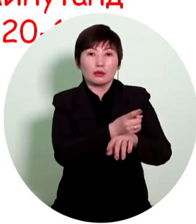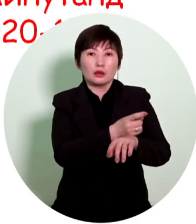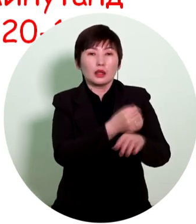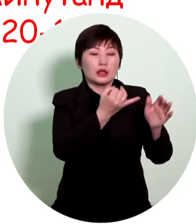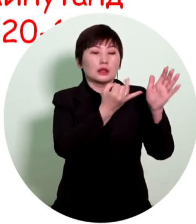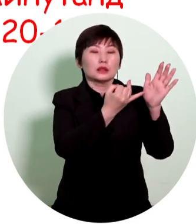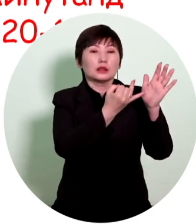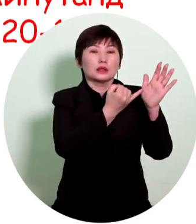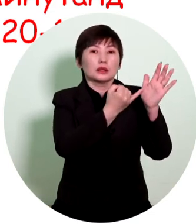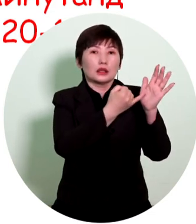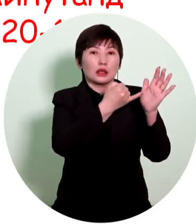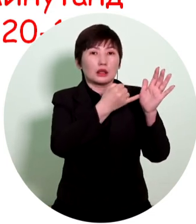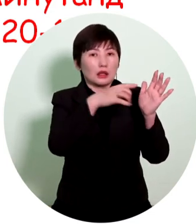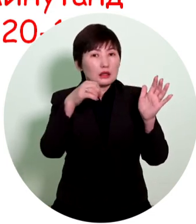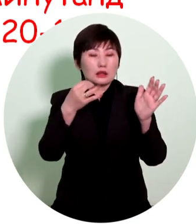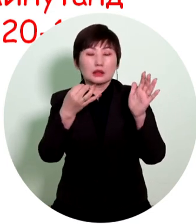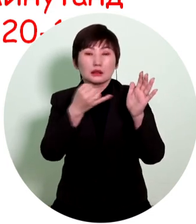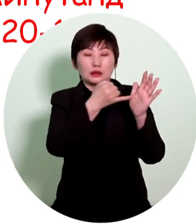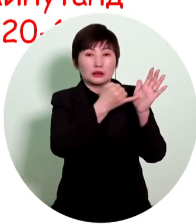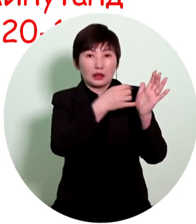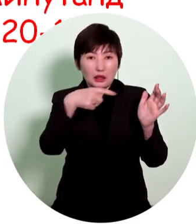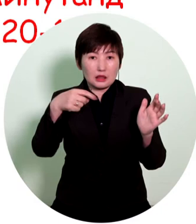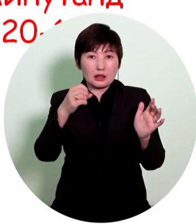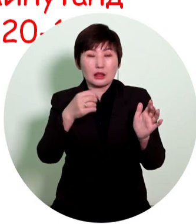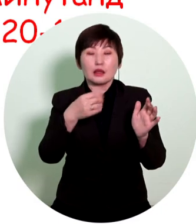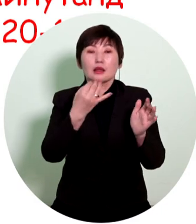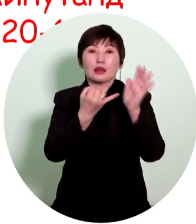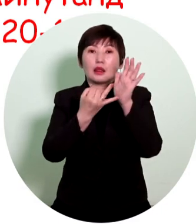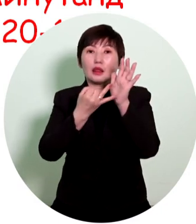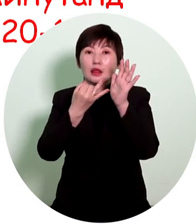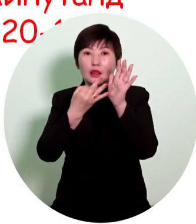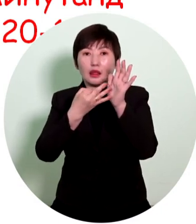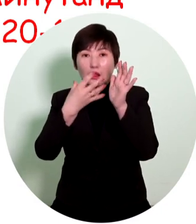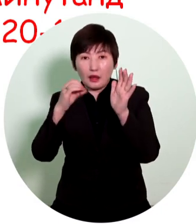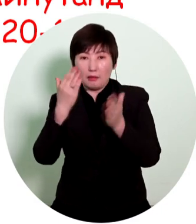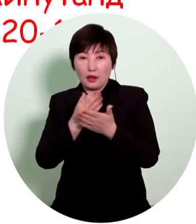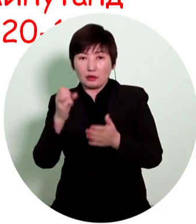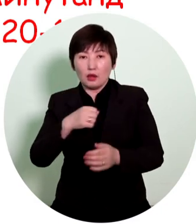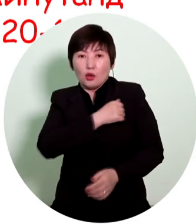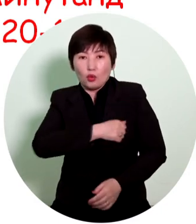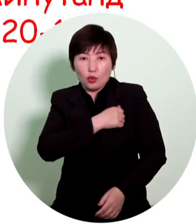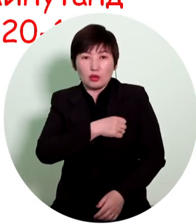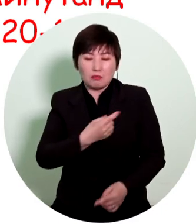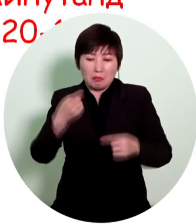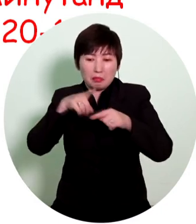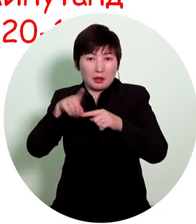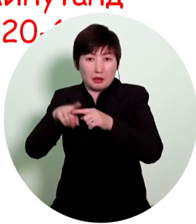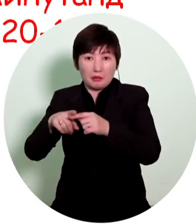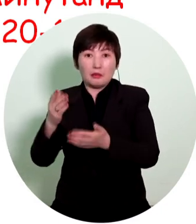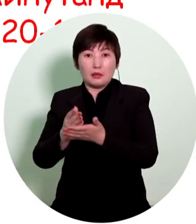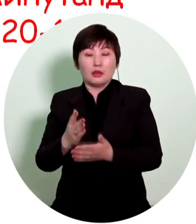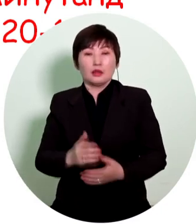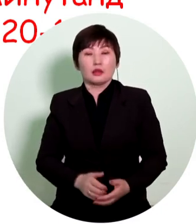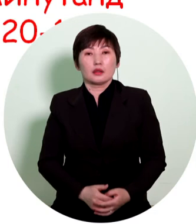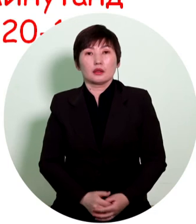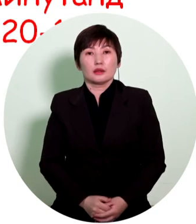уурлж бухимдахад ерөөсөл 10 хүрэхгүй секундын дотор 120-140 удаа болж яхна цохилдог. Энийг яаж бид